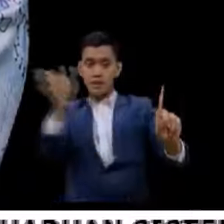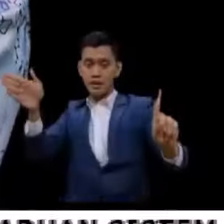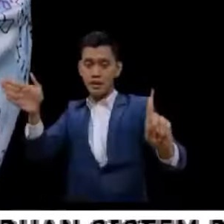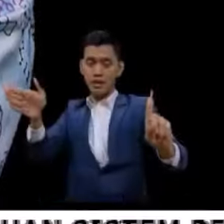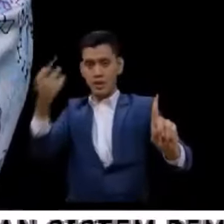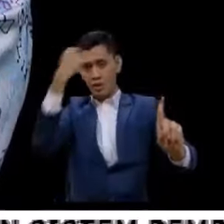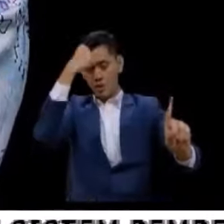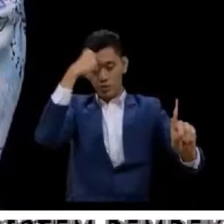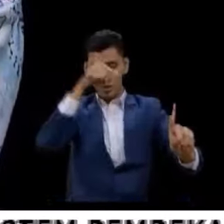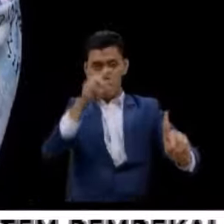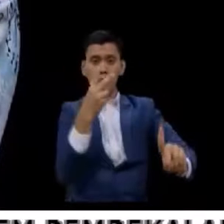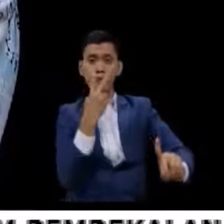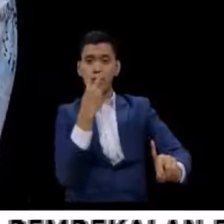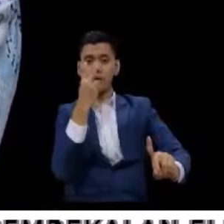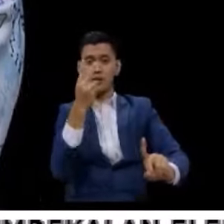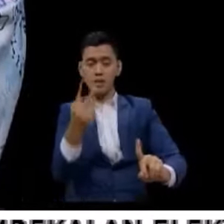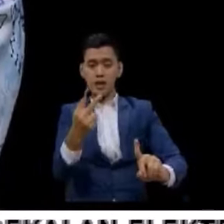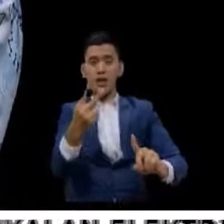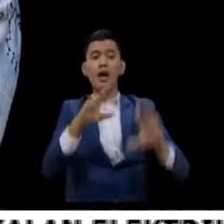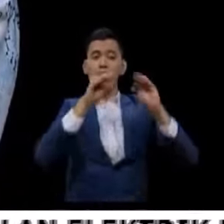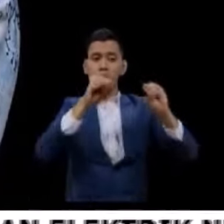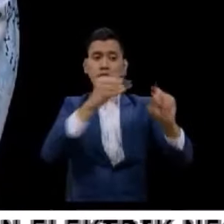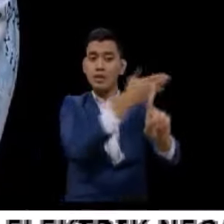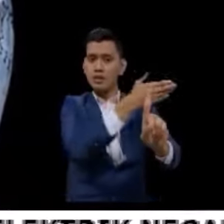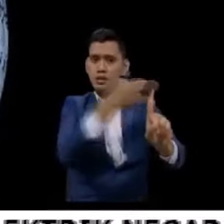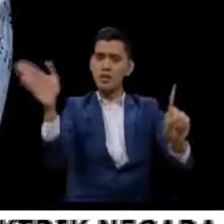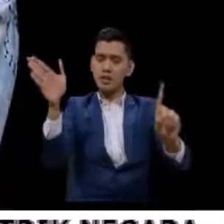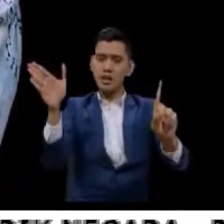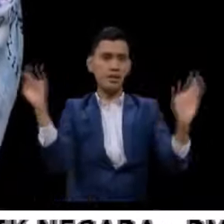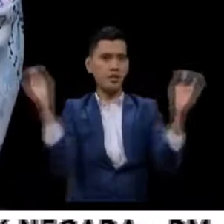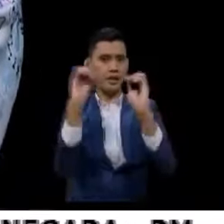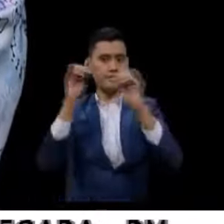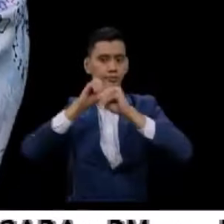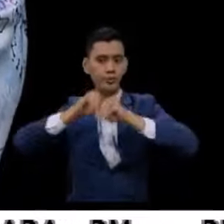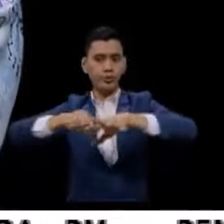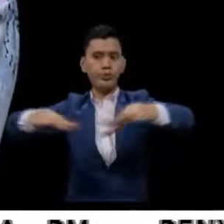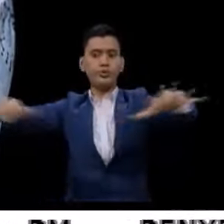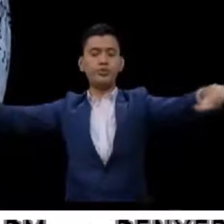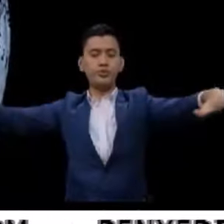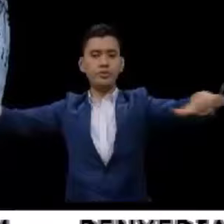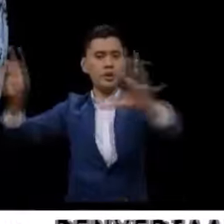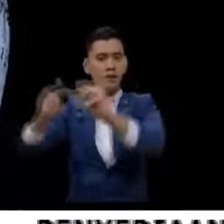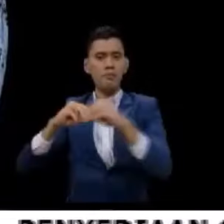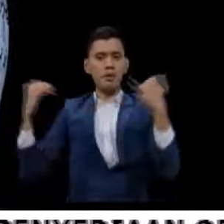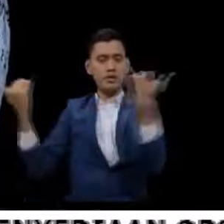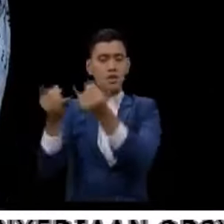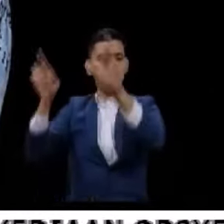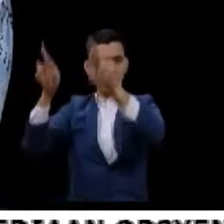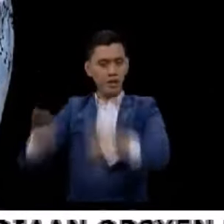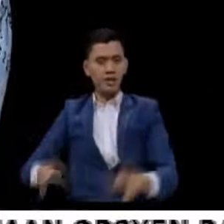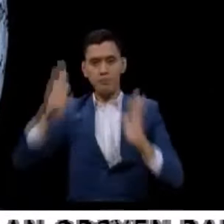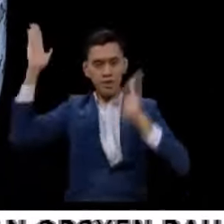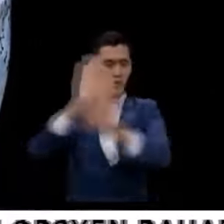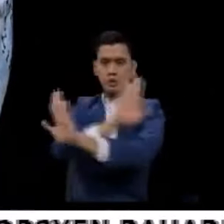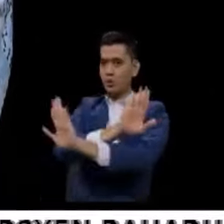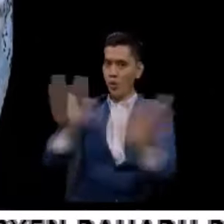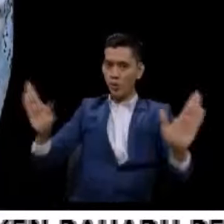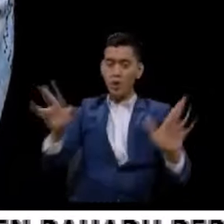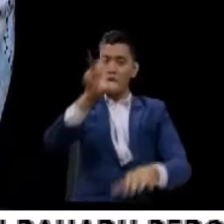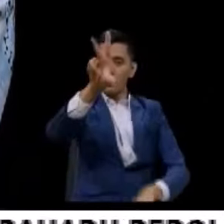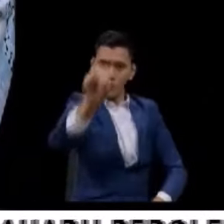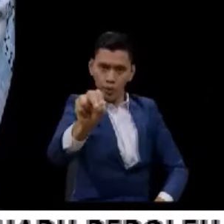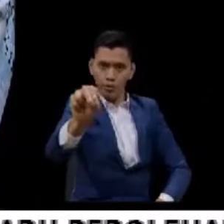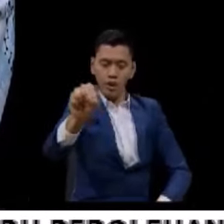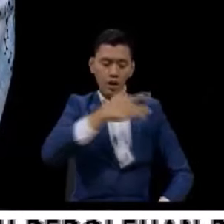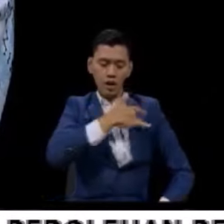untuk nah memastikan supaya ajaran ini jangan aja Reni menular dengan baik itu yang kita tak mau sangat benih tidak